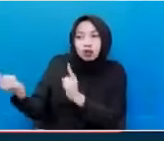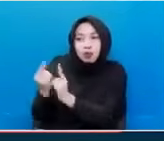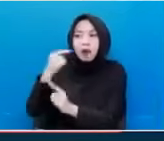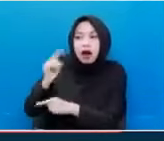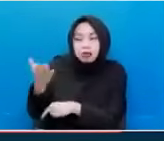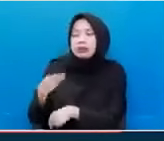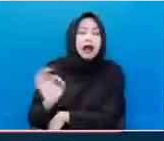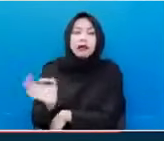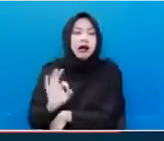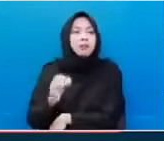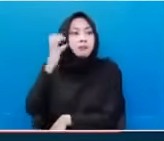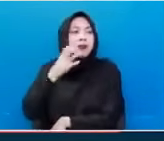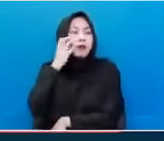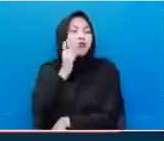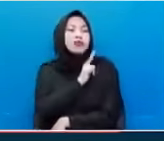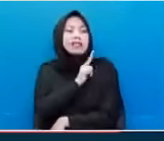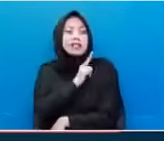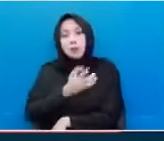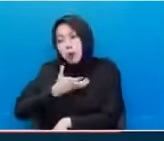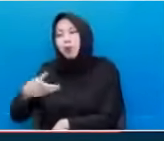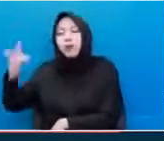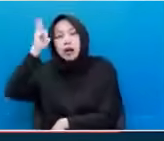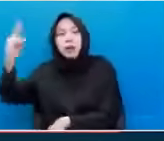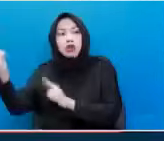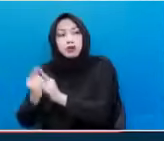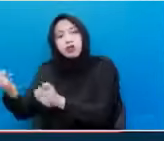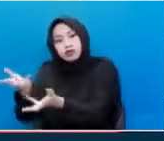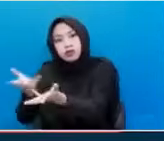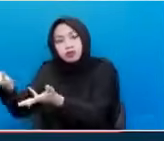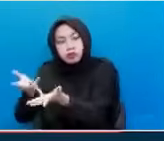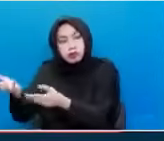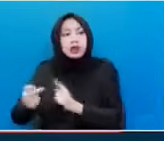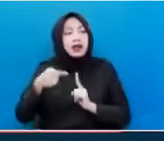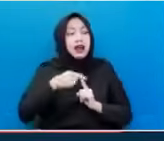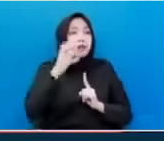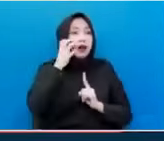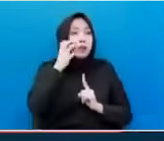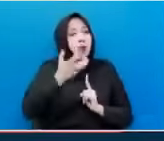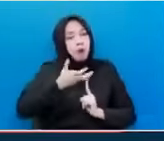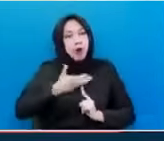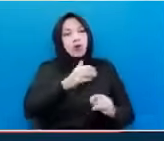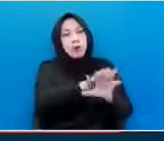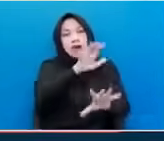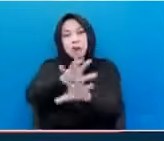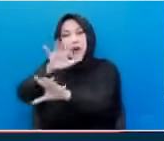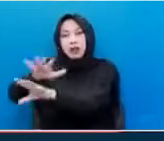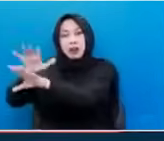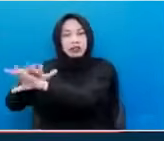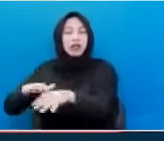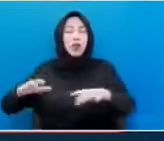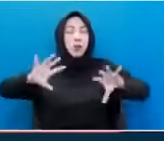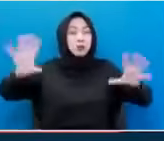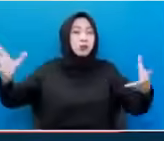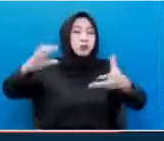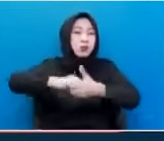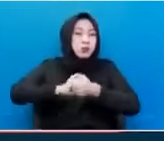ini apakah kemudian ee niat untuk membuat suatu koalisi yang besar ini pada akhirnya akan menyertakan Jokowi juga masih sebagai